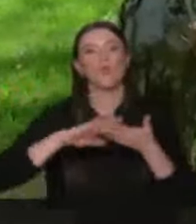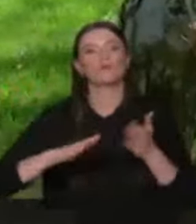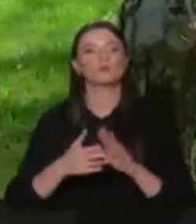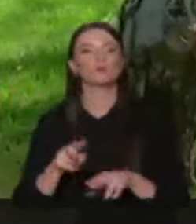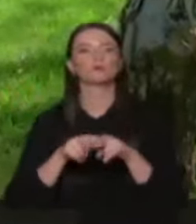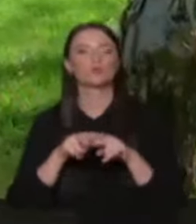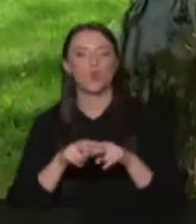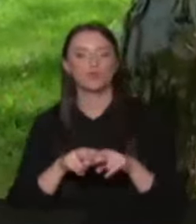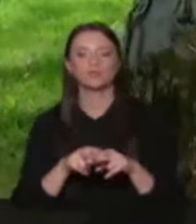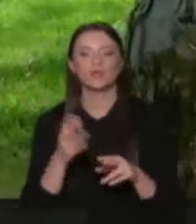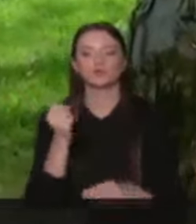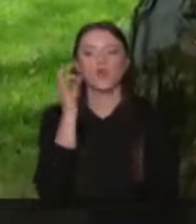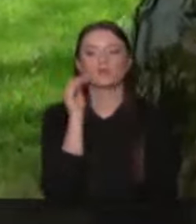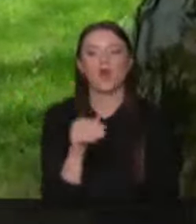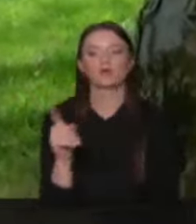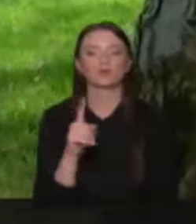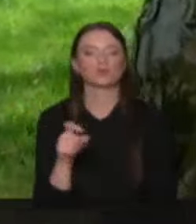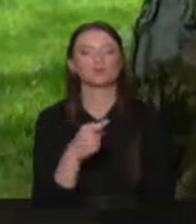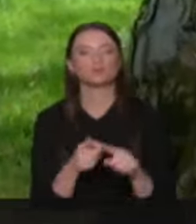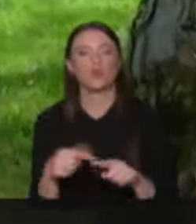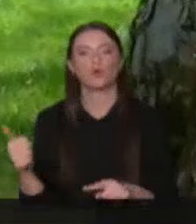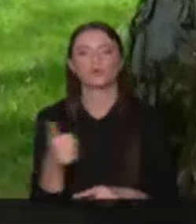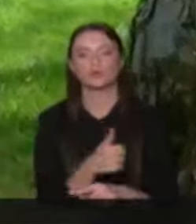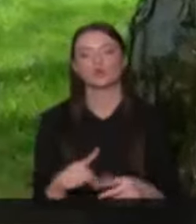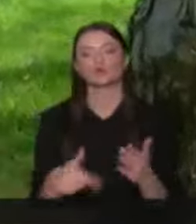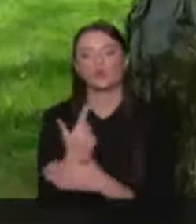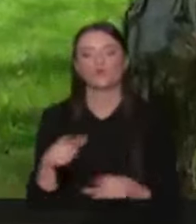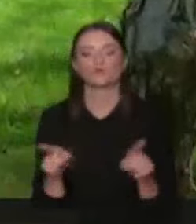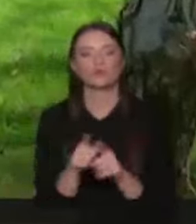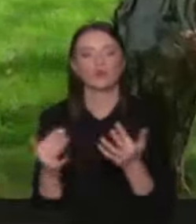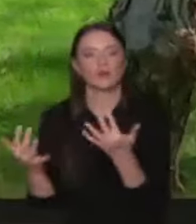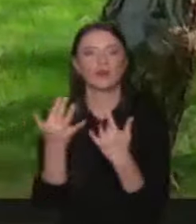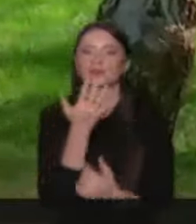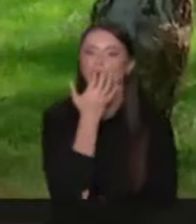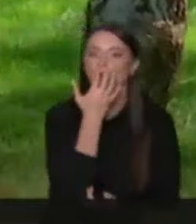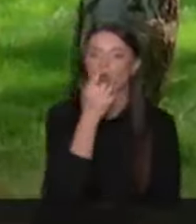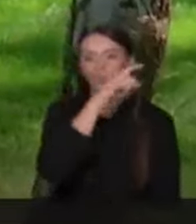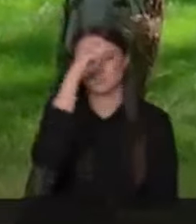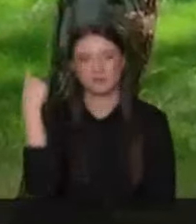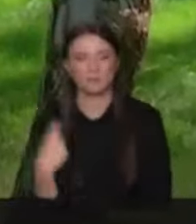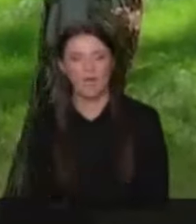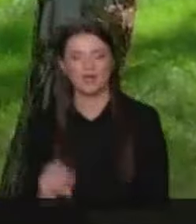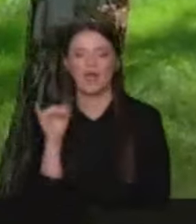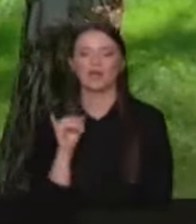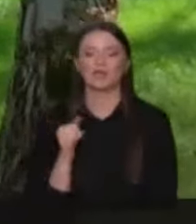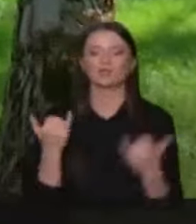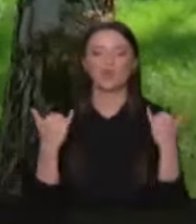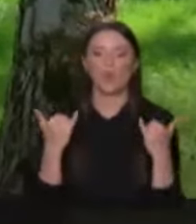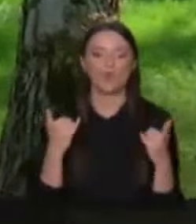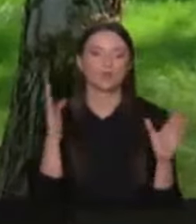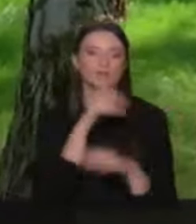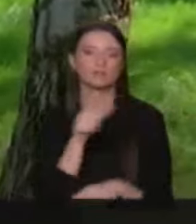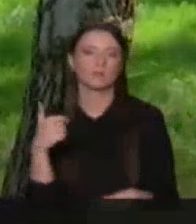столиці, ще й нагадаю, що з цього тижня знову-таки приходить тепло, приходить спека. І от сьогодні синоптики нам